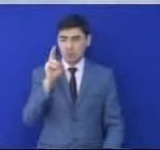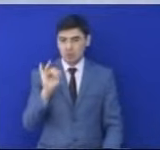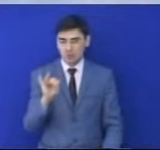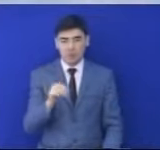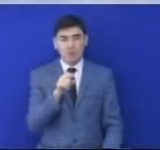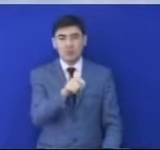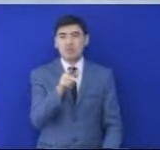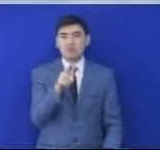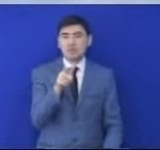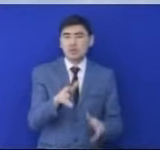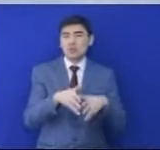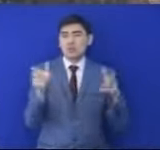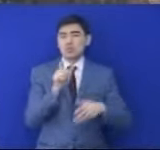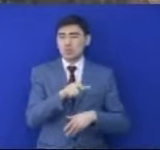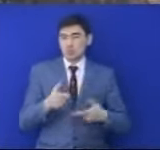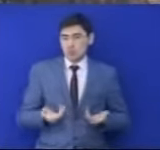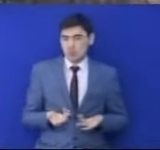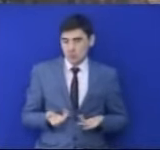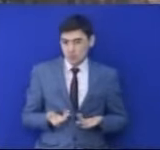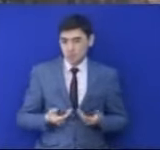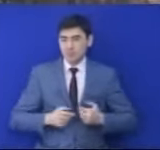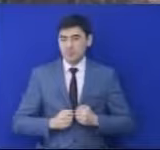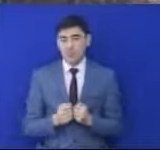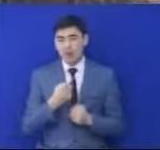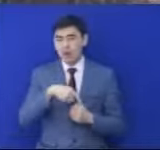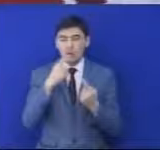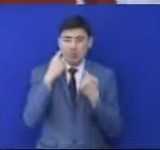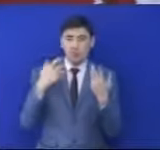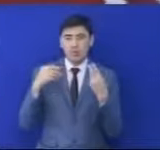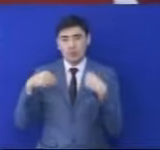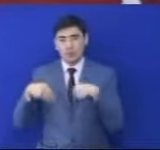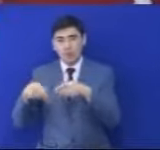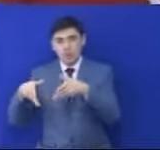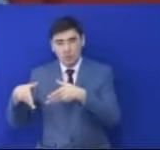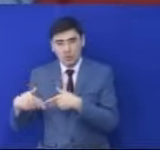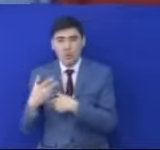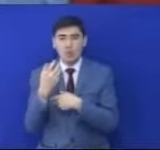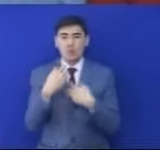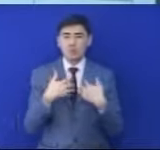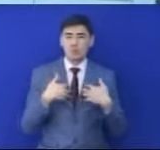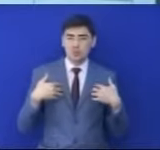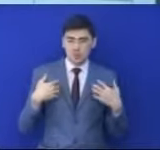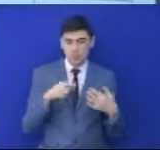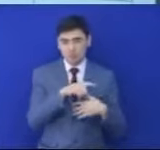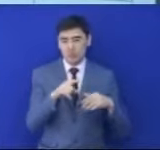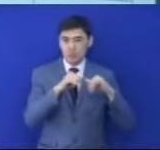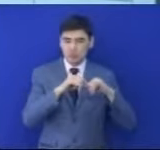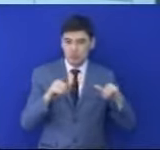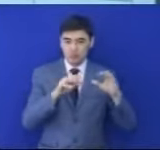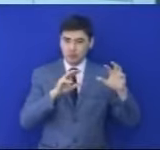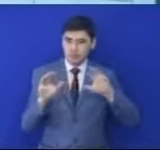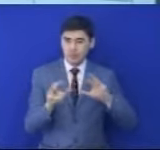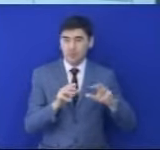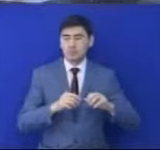басым көпшілігі мал бағып, бақша баптайды. 100-ден астам шаруа қожалығы мен 700 жеке меншік қосалқы шаруашылық бар. Округ әкімінің